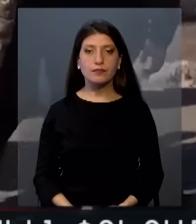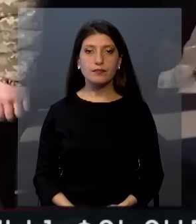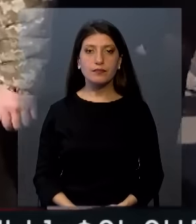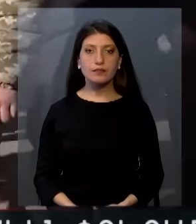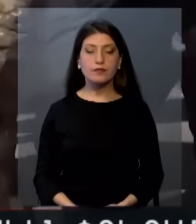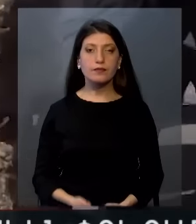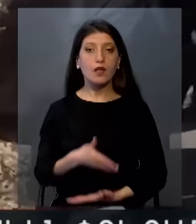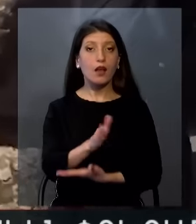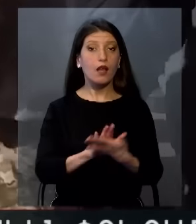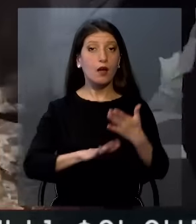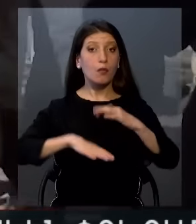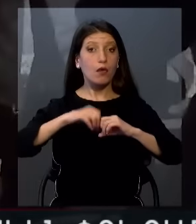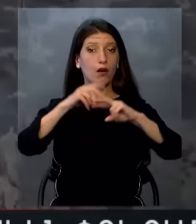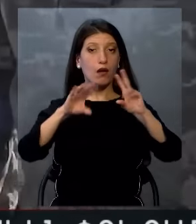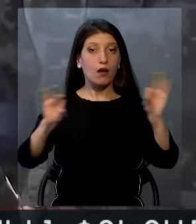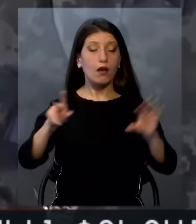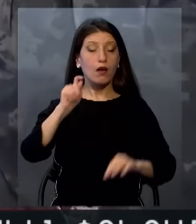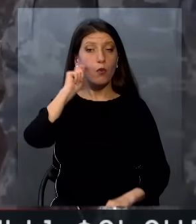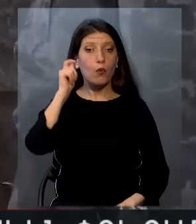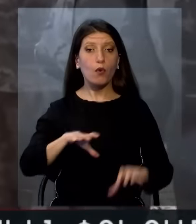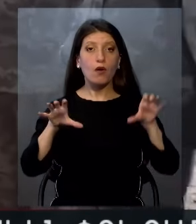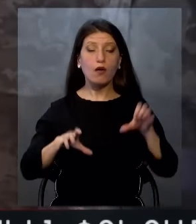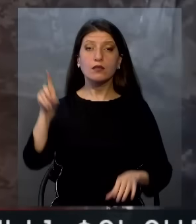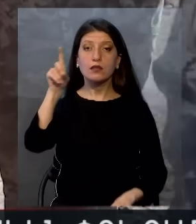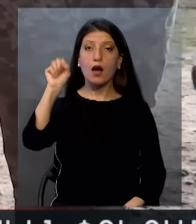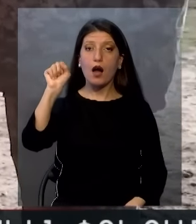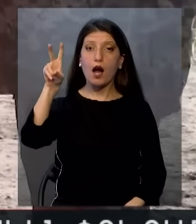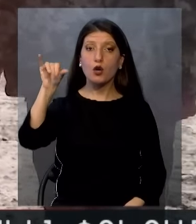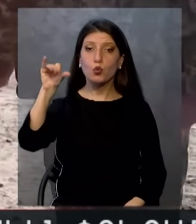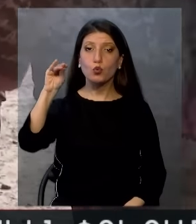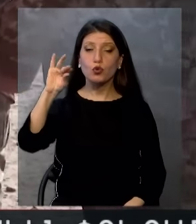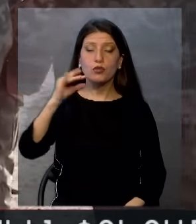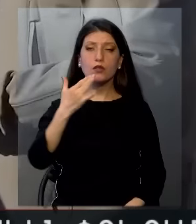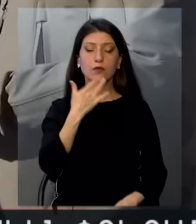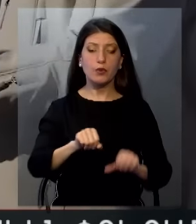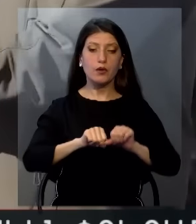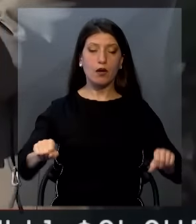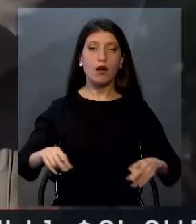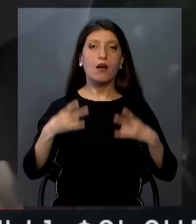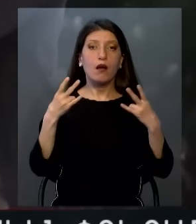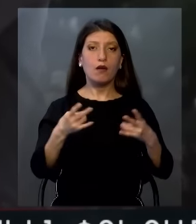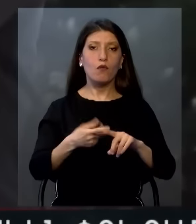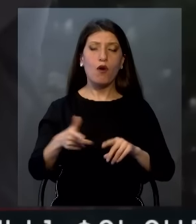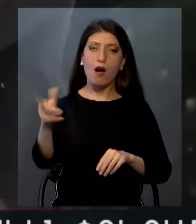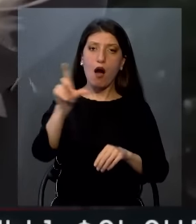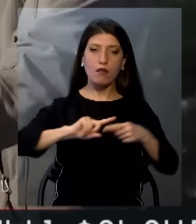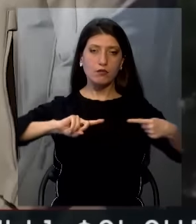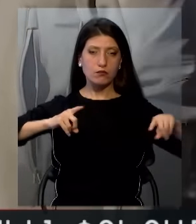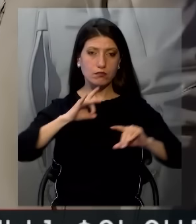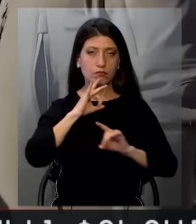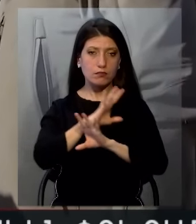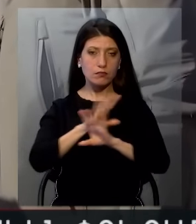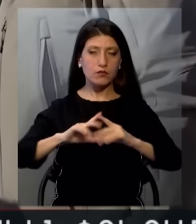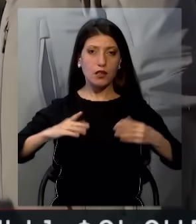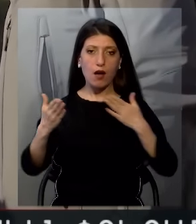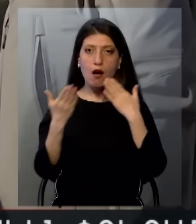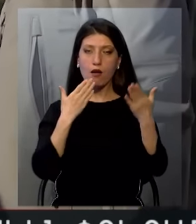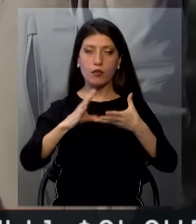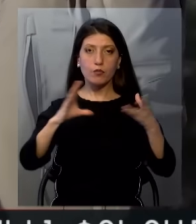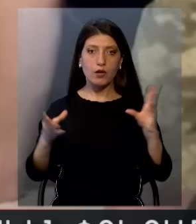Որոշ փորձագետների կարծիքով Զելենսկին Զալուժնիին ազգային հերոսի կոչում է շնորել, որ ավելի չլարի հարաբերությունները նրա